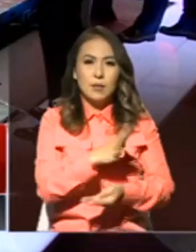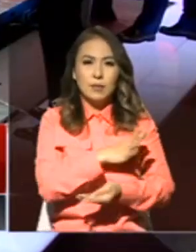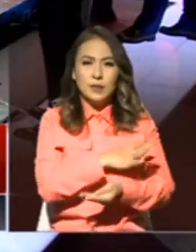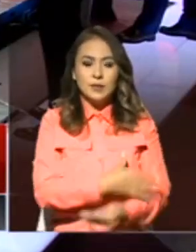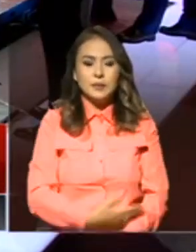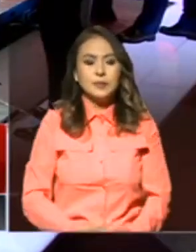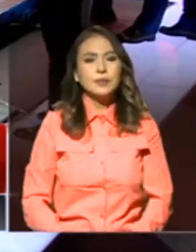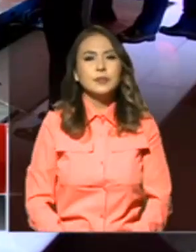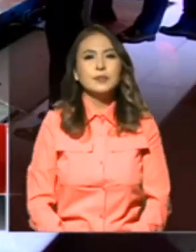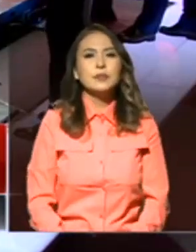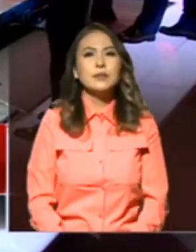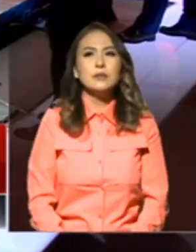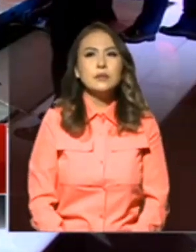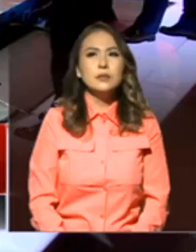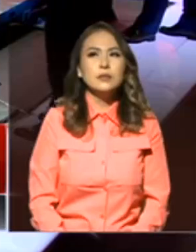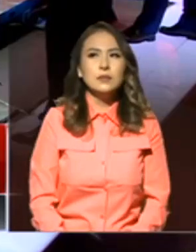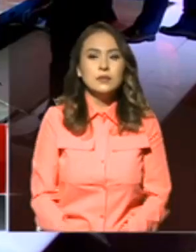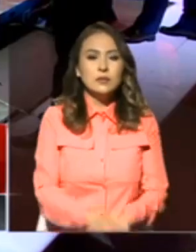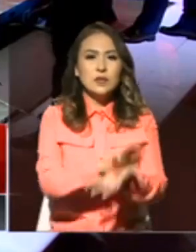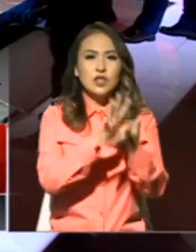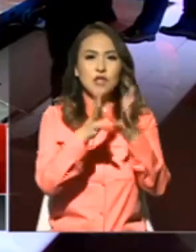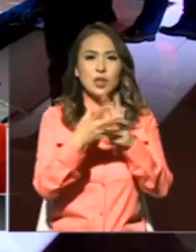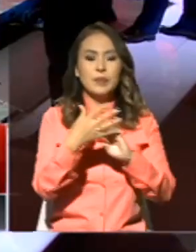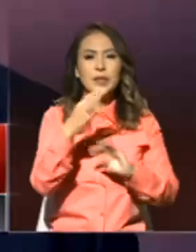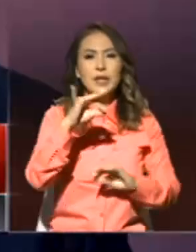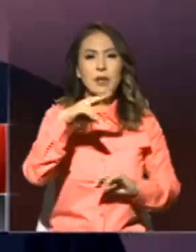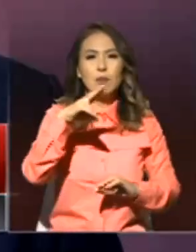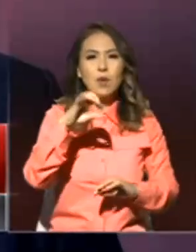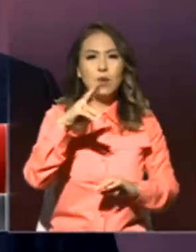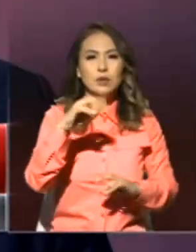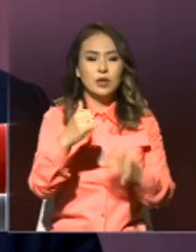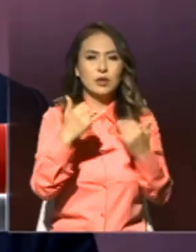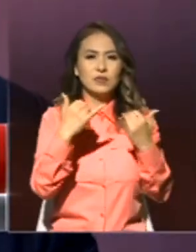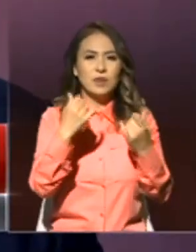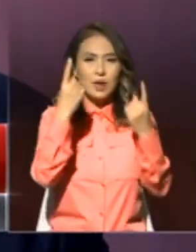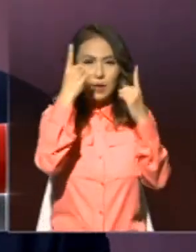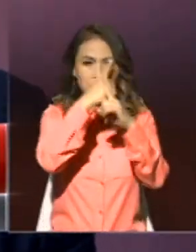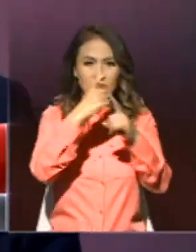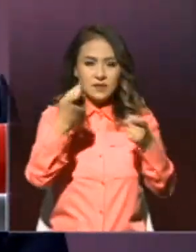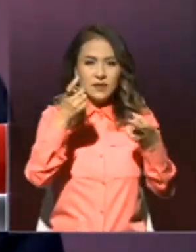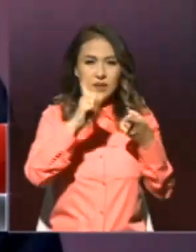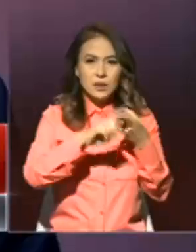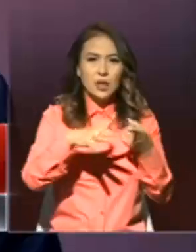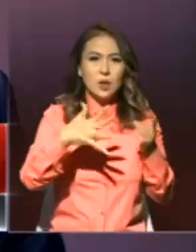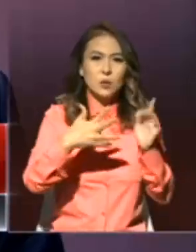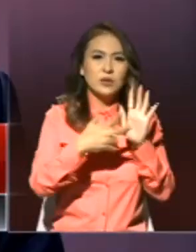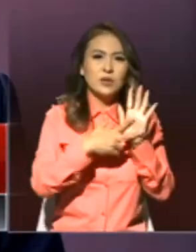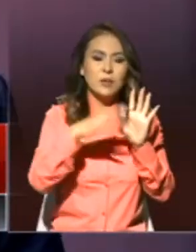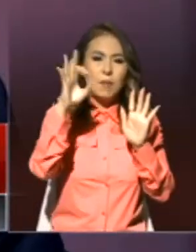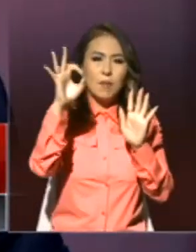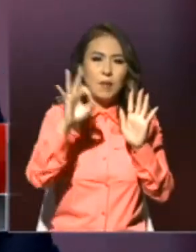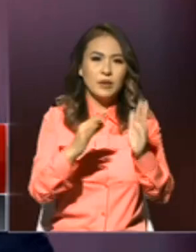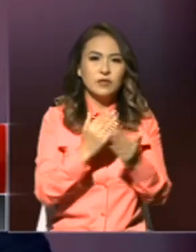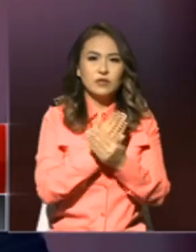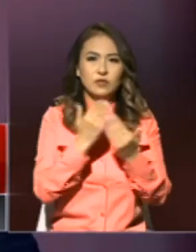монополия Отбасы банк. Жалпы ипотека нарығындағы бүгінгі таңда ақпаратқа сәйкес 58% Отбасы банкінің үлесіне тиіп